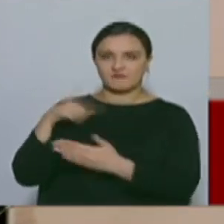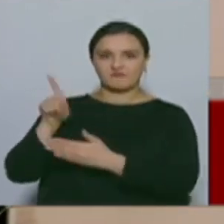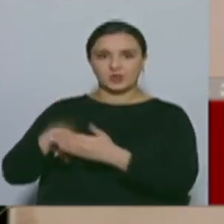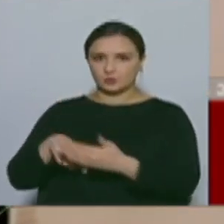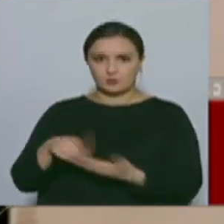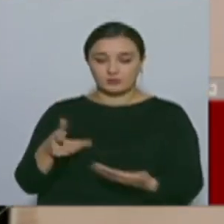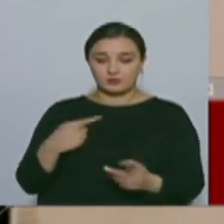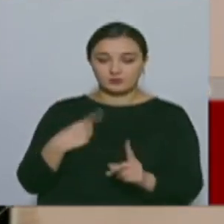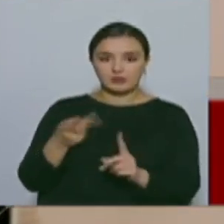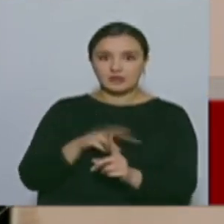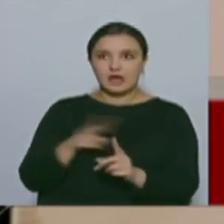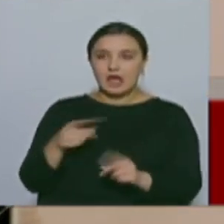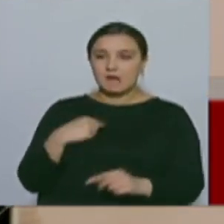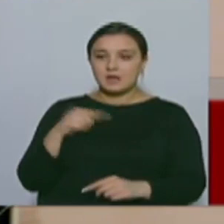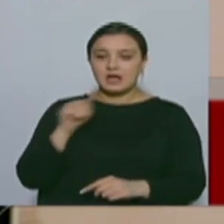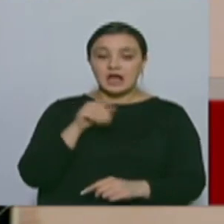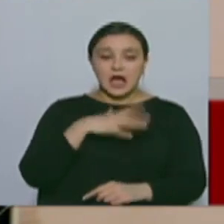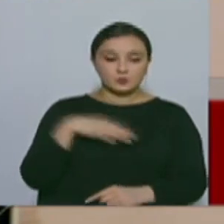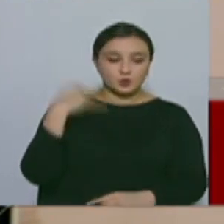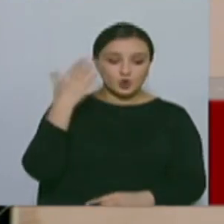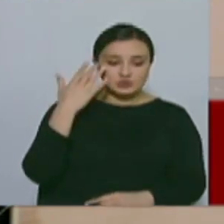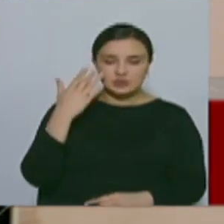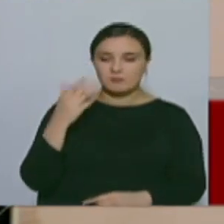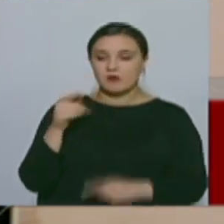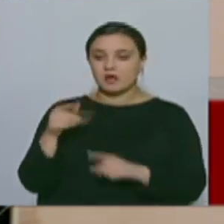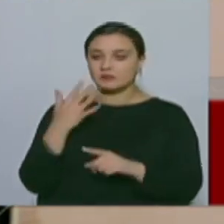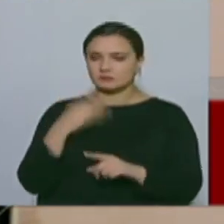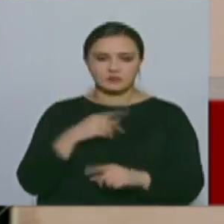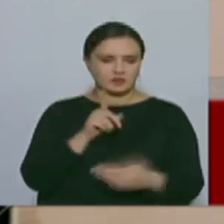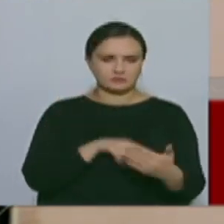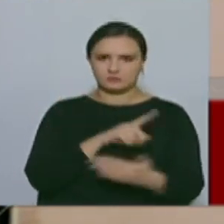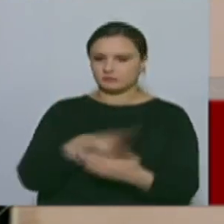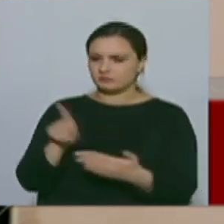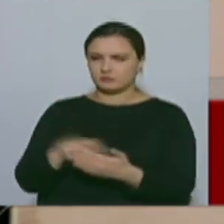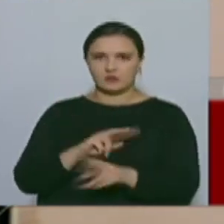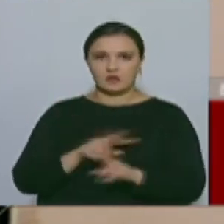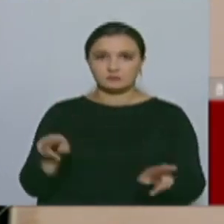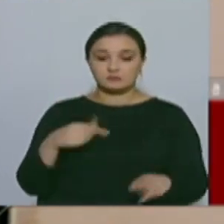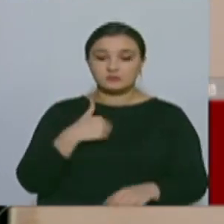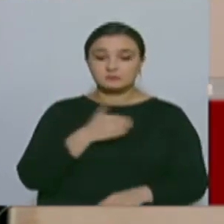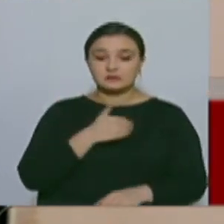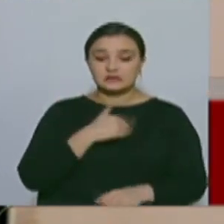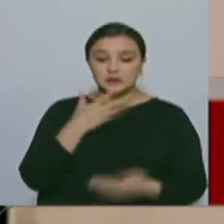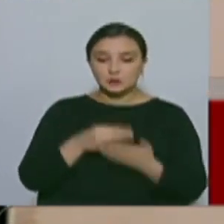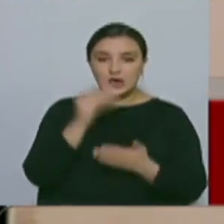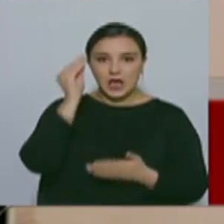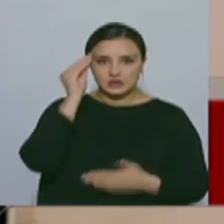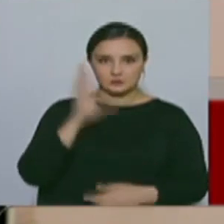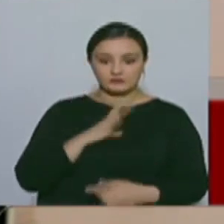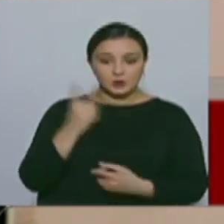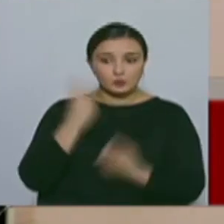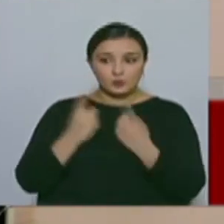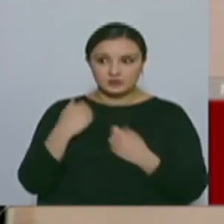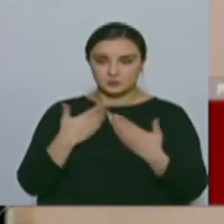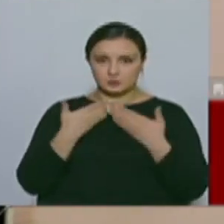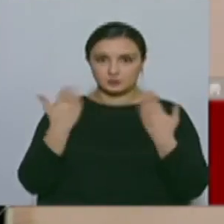ნარატივს. და მე არც ერთს არ ვენდობი. და მე მჭირდება ინფორმაცია იმისთვის, რომ საკუთარი აზრი თვითონ მოვახერხო და ჩამოვიყალიბო. და ამ ინფორმაციას მე